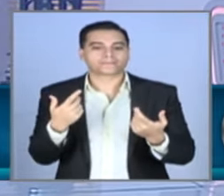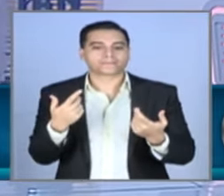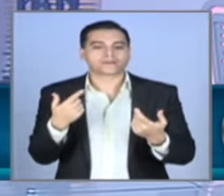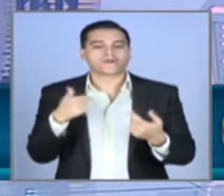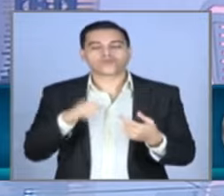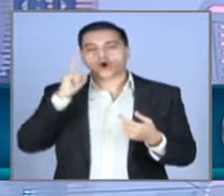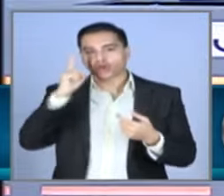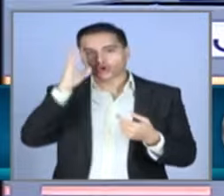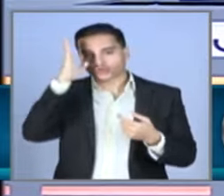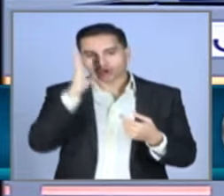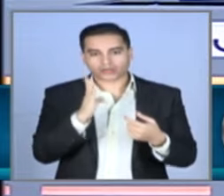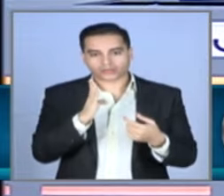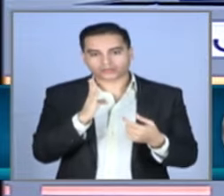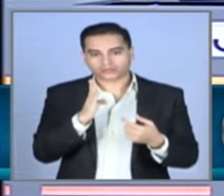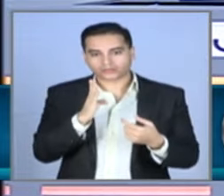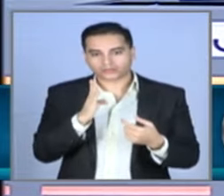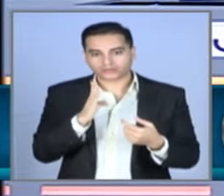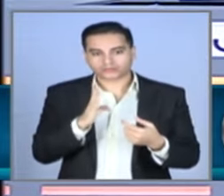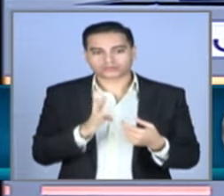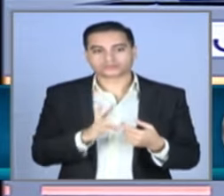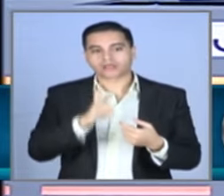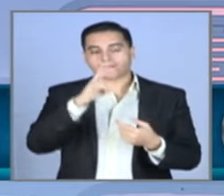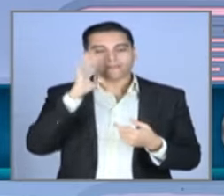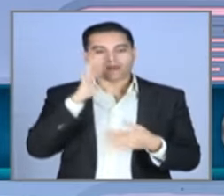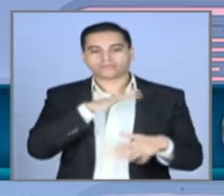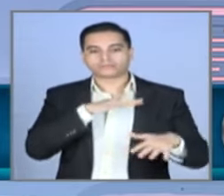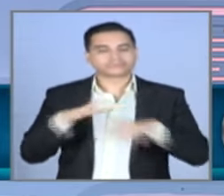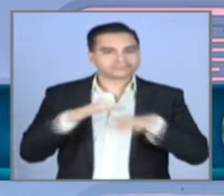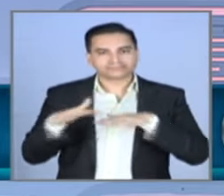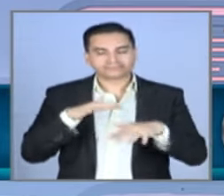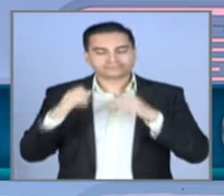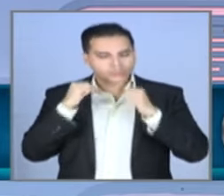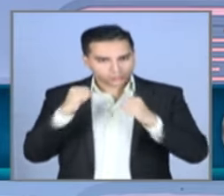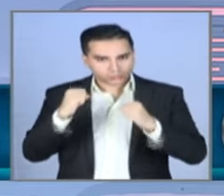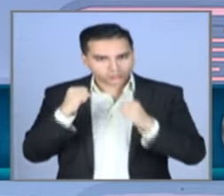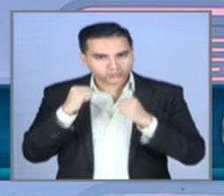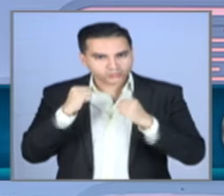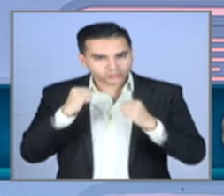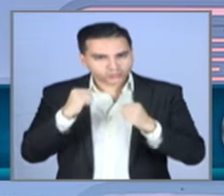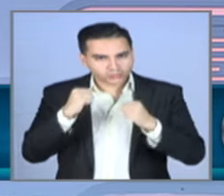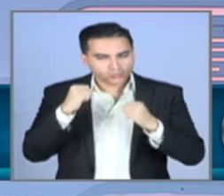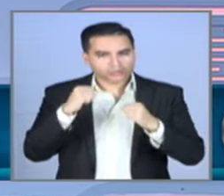في 11 يونيو بلغت شدة الزلزال حوالي